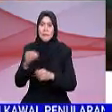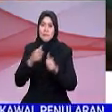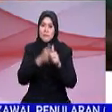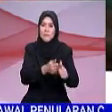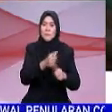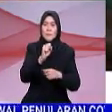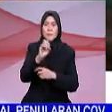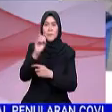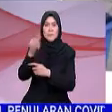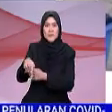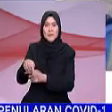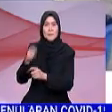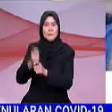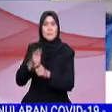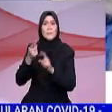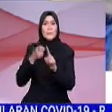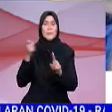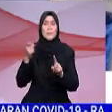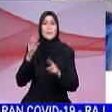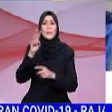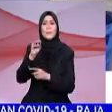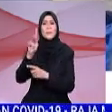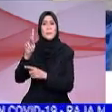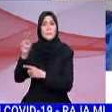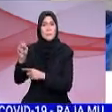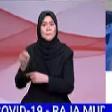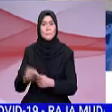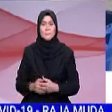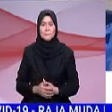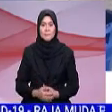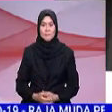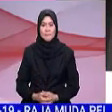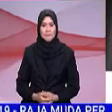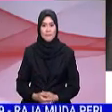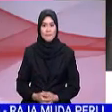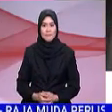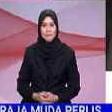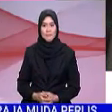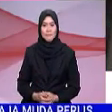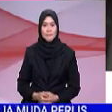pematuhan SOP yang ditetapkan Majlis Keselamatan Negara.